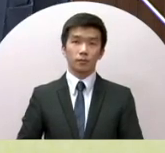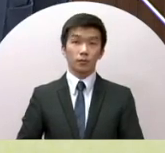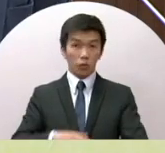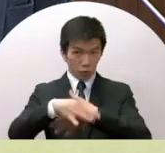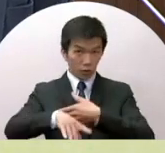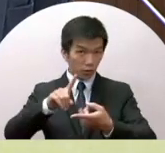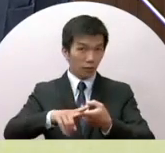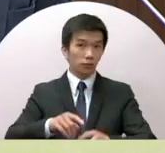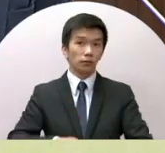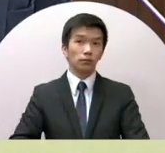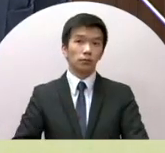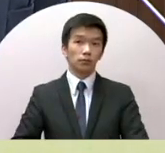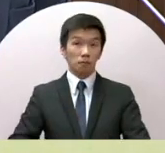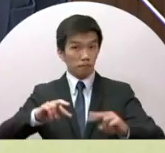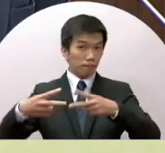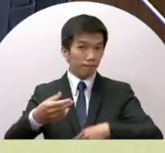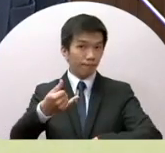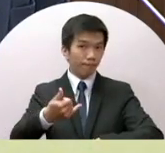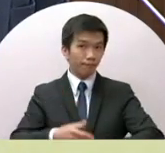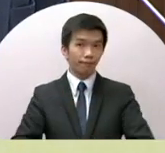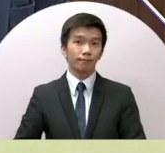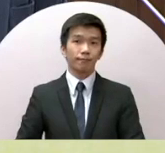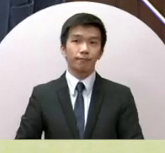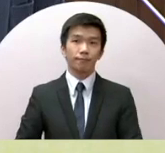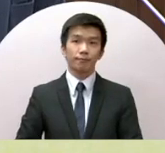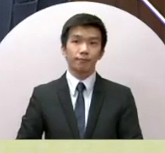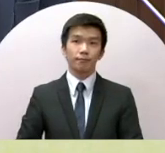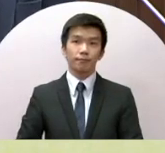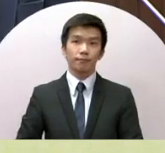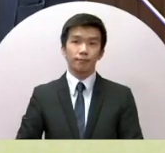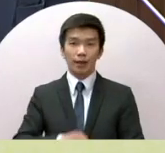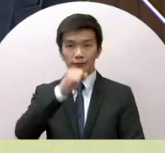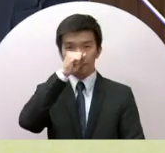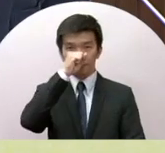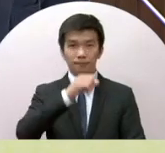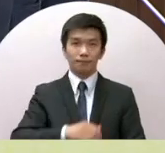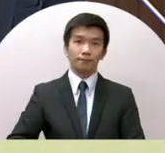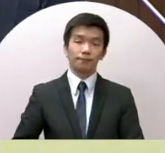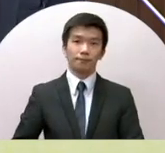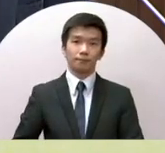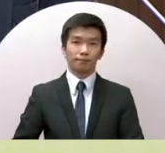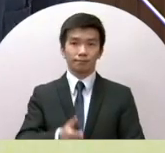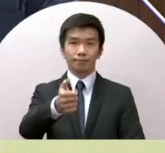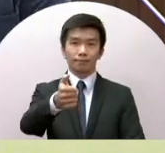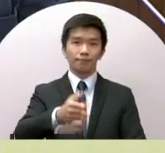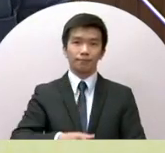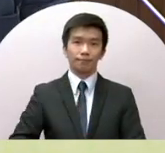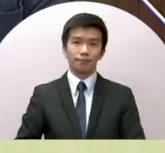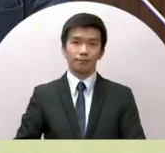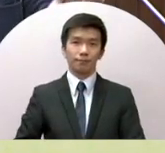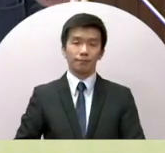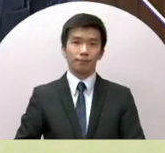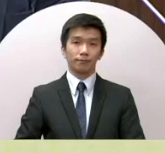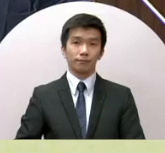分嘛。那我们来去修正好不好？ 我们外交部这边已经主动在做内部的研究，希望能够补足这一块。 好，谢谢。好，那接下来